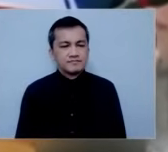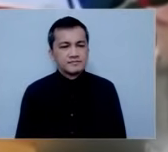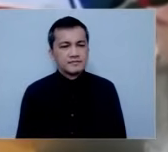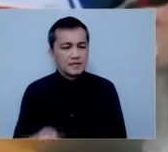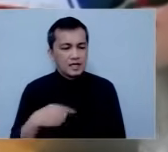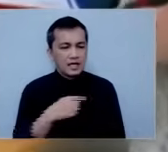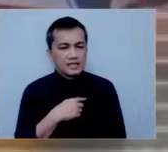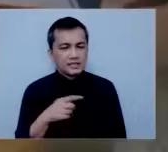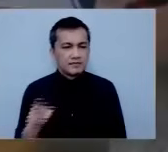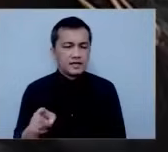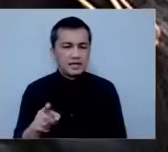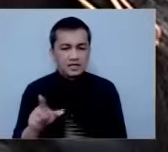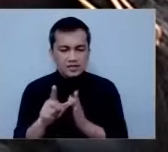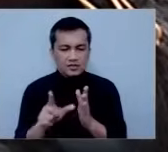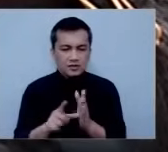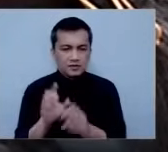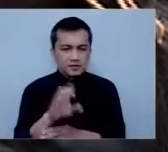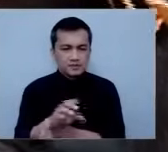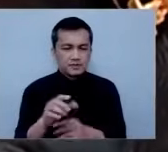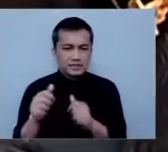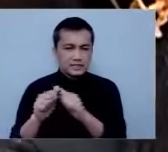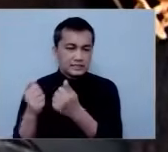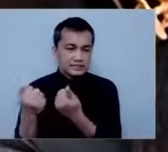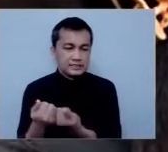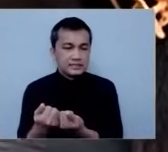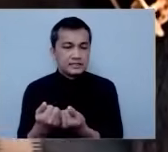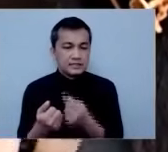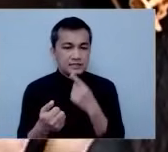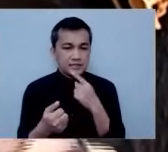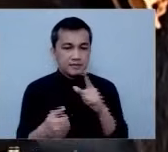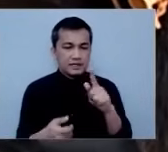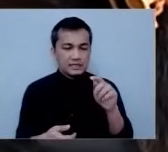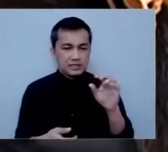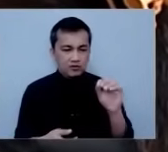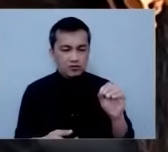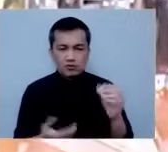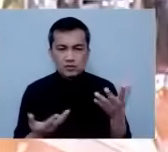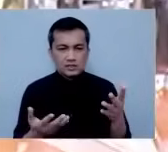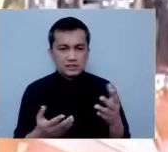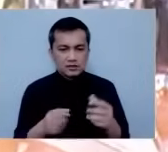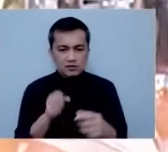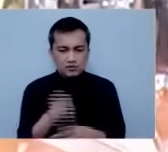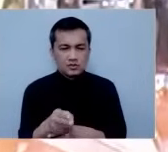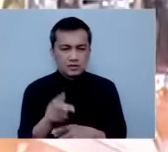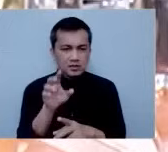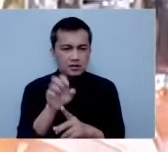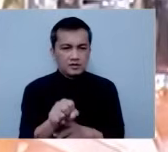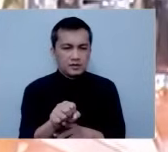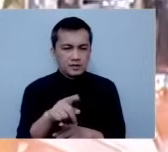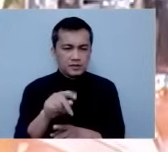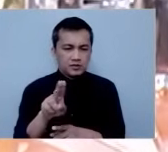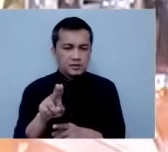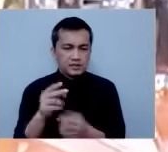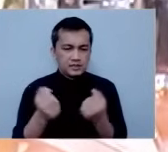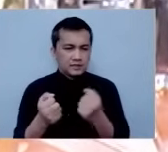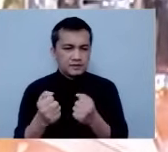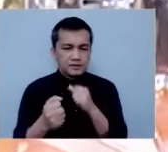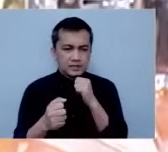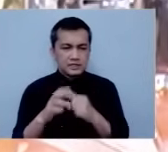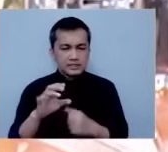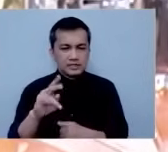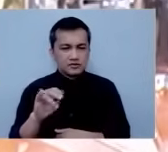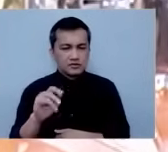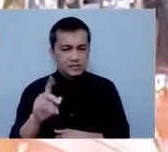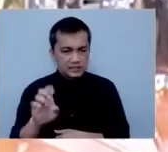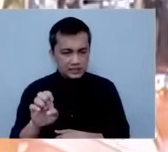enforcement agencies. Sabi naman ng LTO, wala silang order na manghuli ng mga PUV driver na hindi nag-consolidate dahil